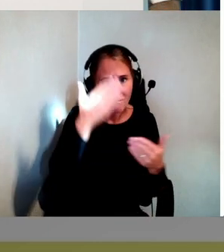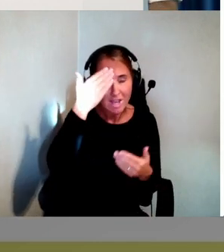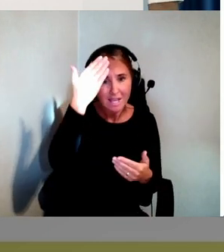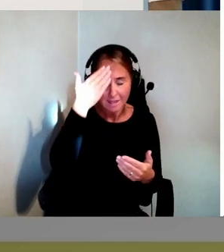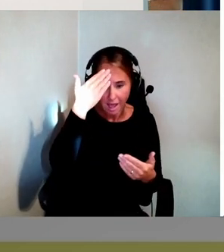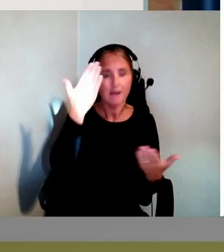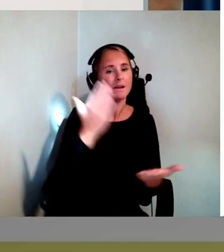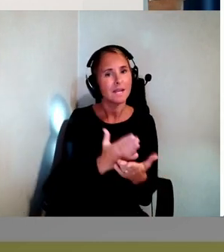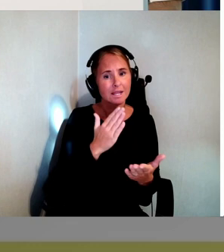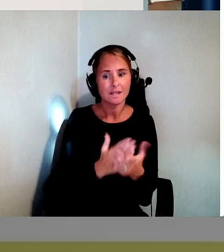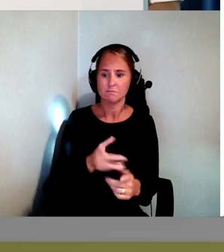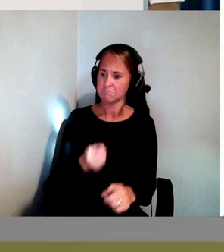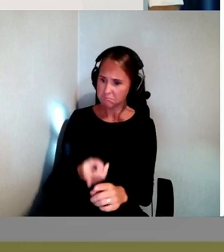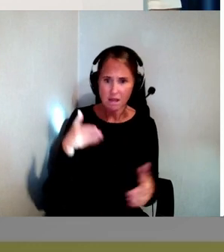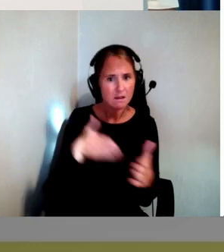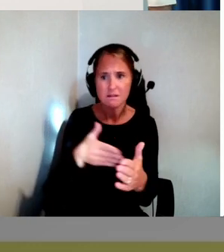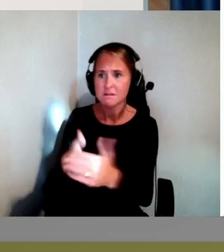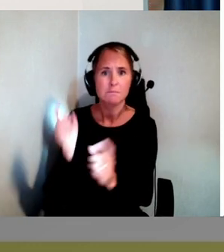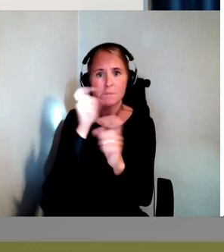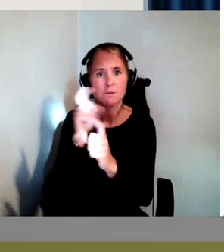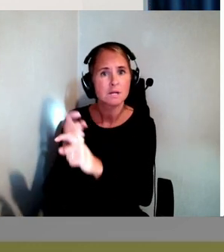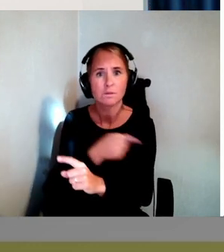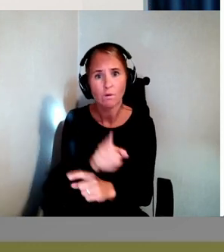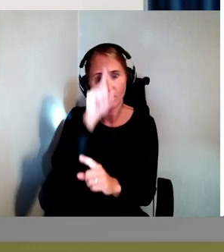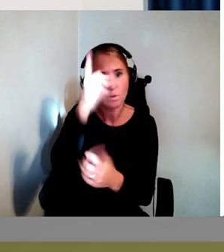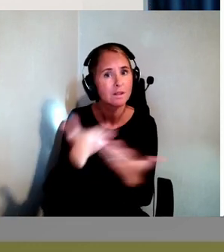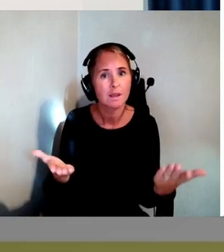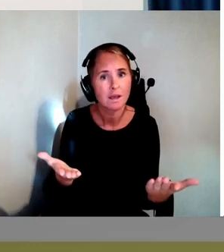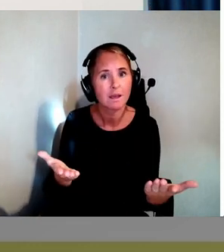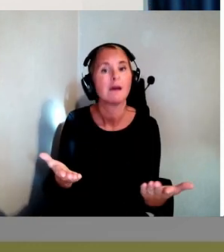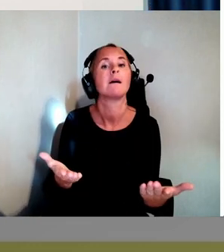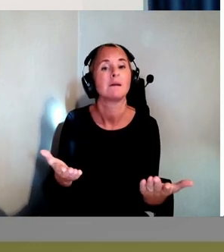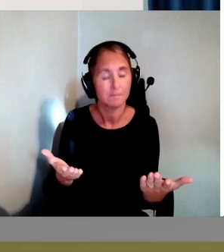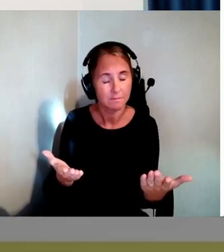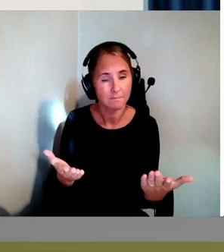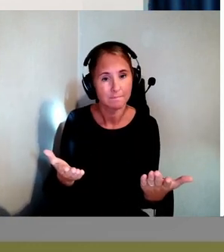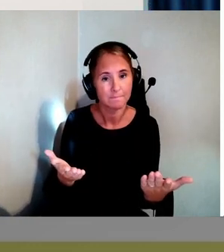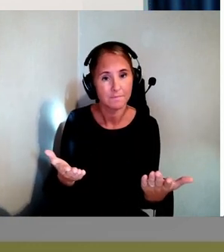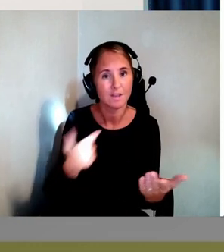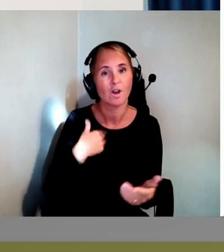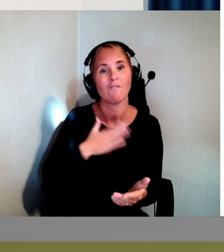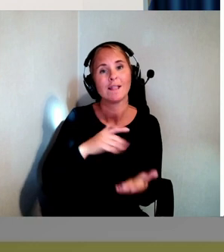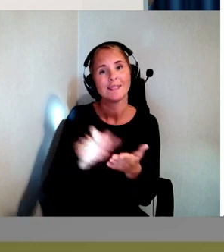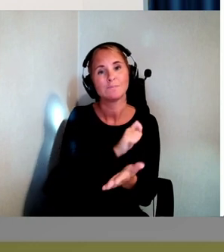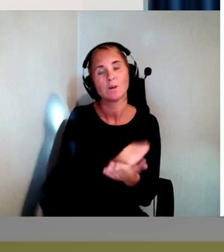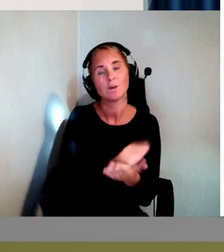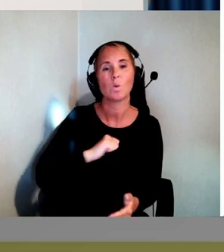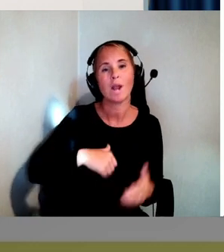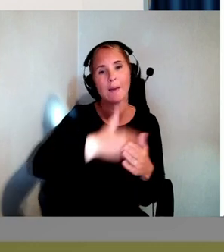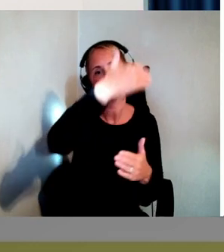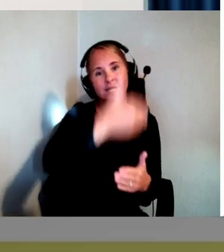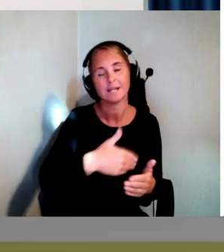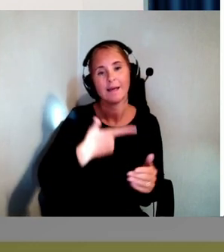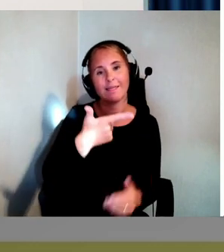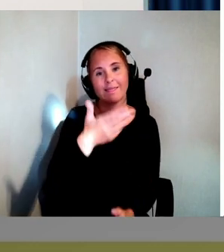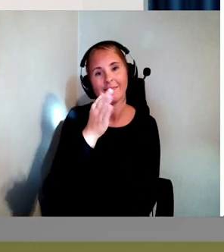inte klarar inte det här ju de begriper inte ehm och då vill jag tipsa om en rolig SJ som heter the user is